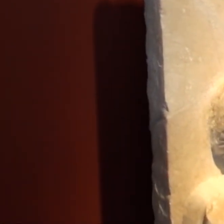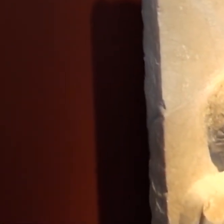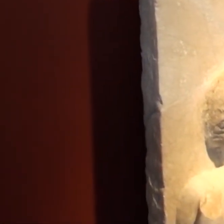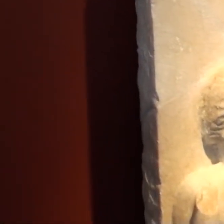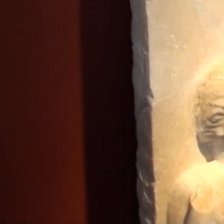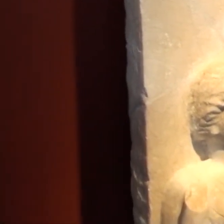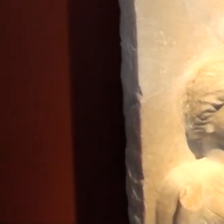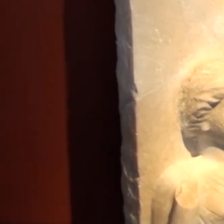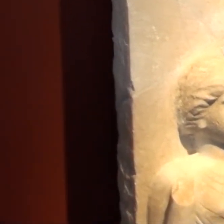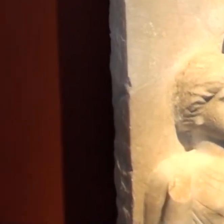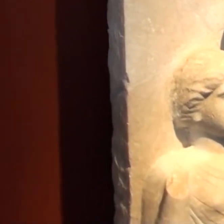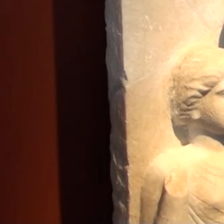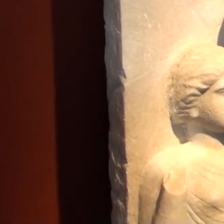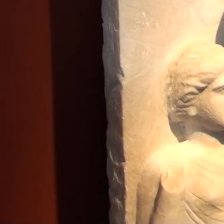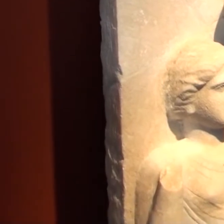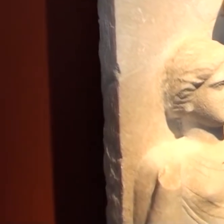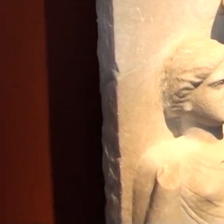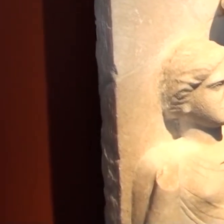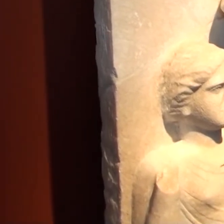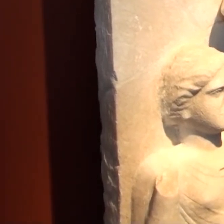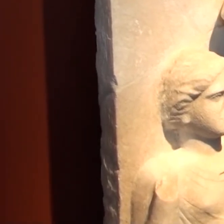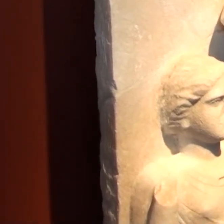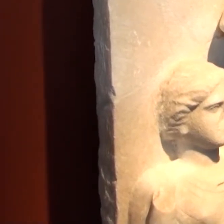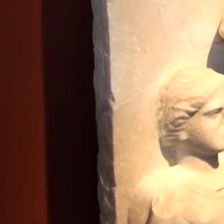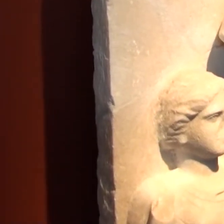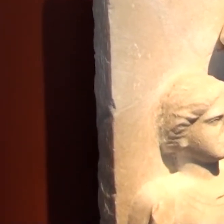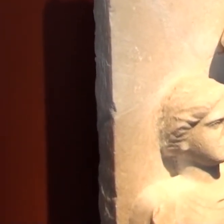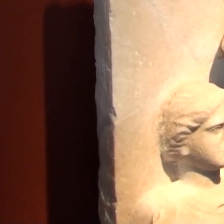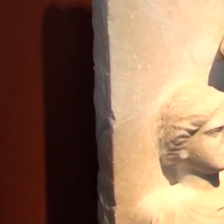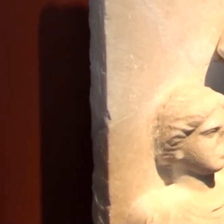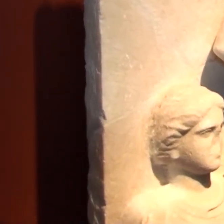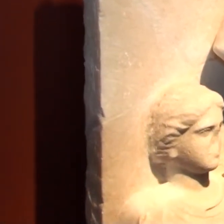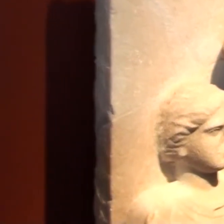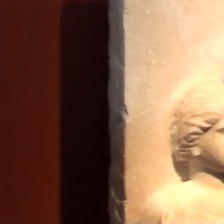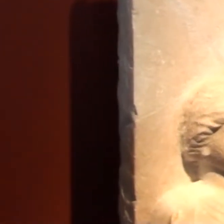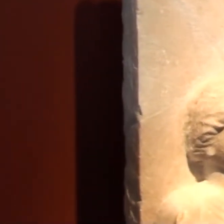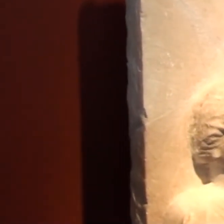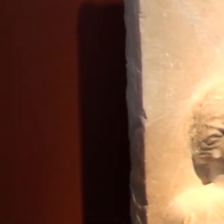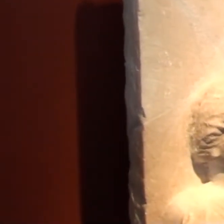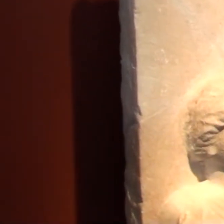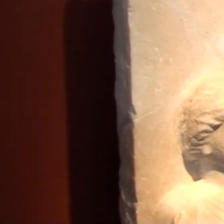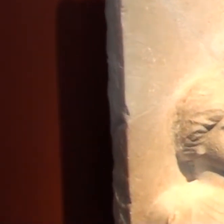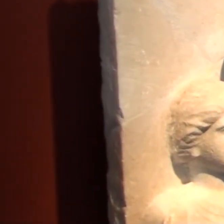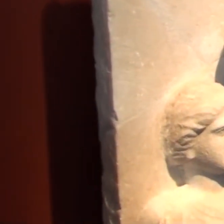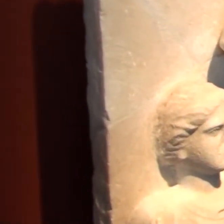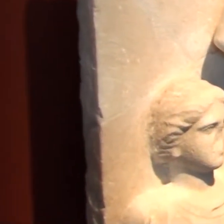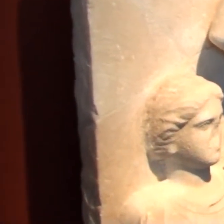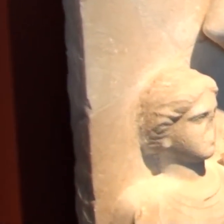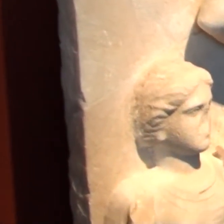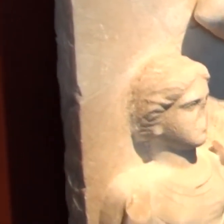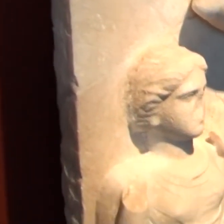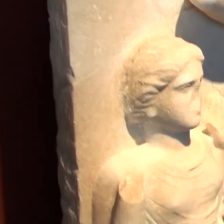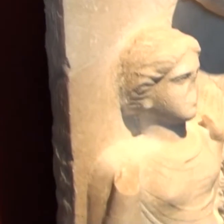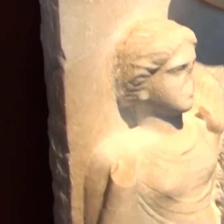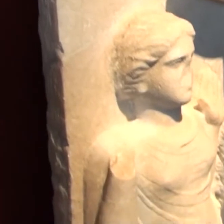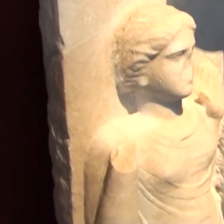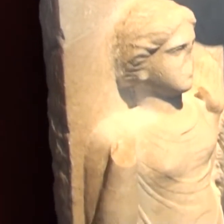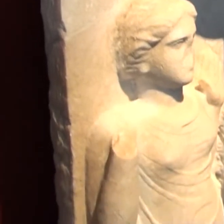και το αριστερό του χέρι είναι δίπλος στο σώμα σου. Πάει παράλληλα με το σώμα, προς τα κάτια.